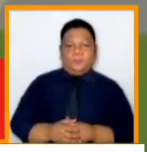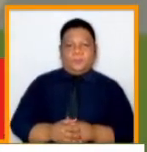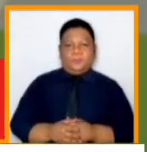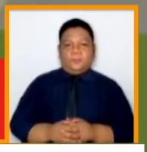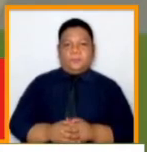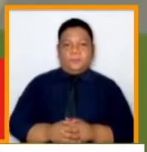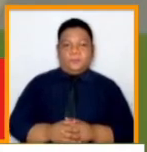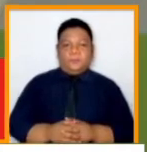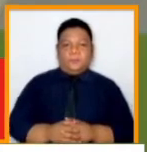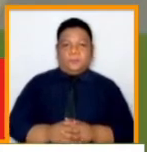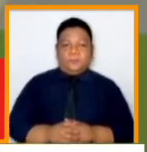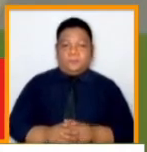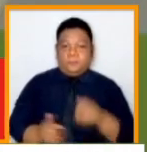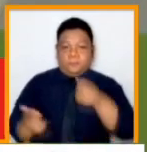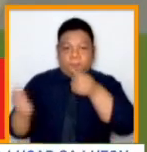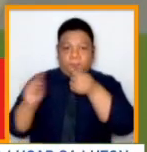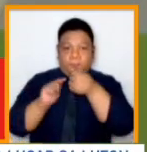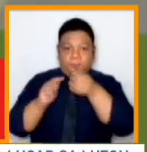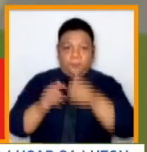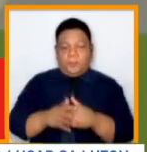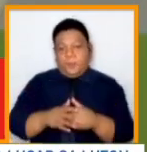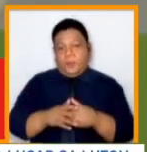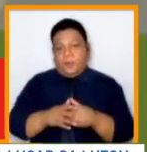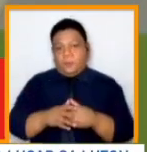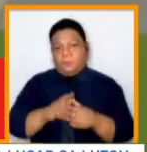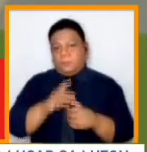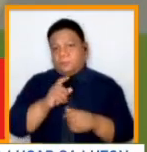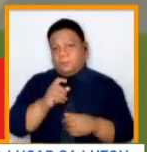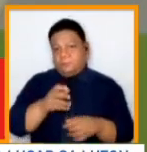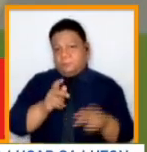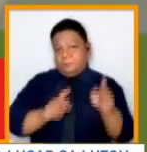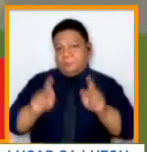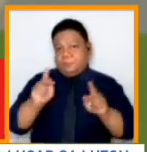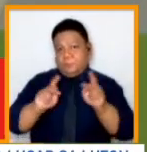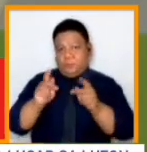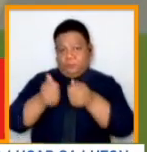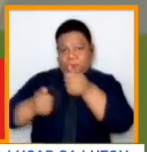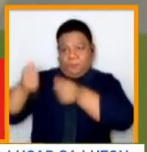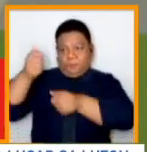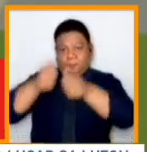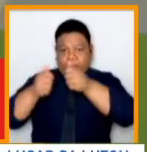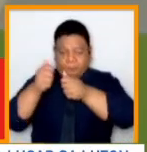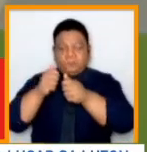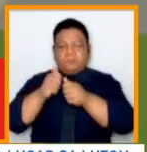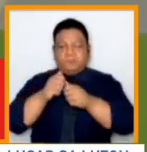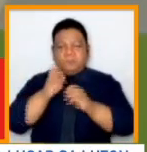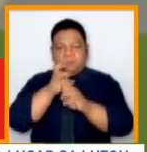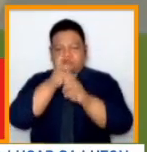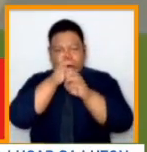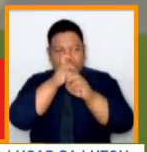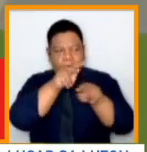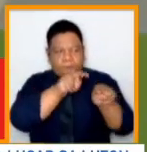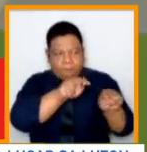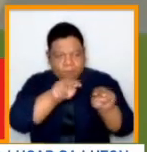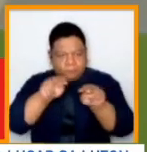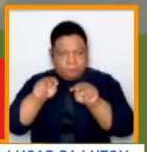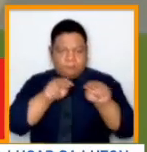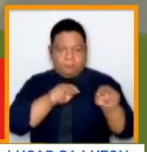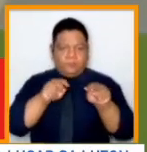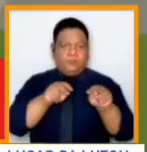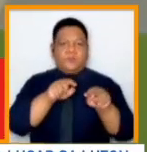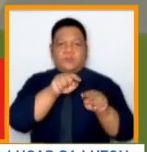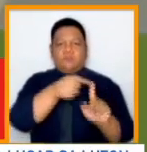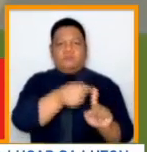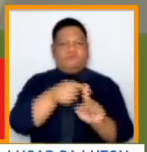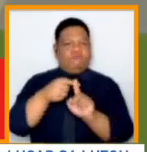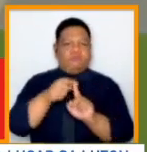Maris, mahigpit pa rin ang pagbabantay ng mga otoridad sa mga sementeryo para masiguro na walang makakapuslit na makapasok. Kasama na